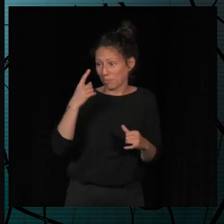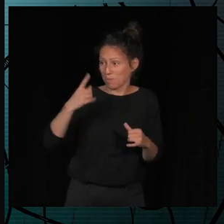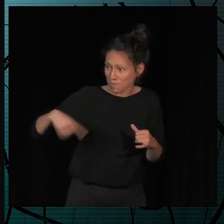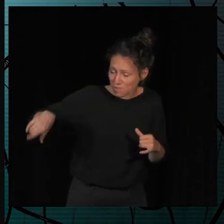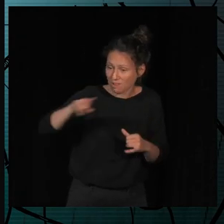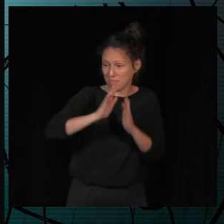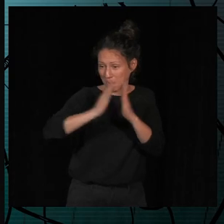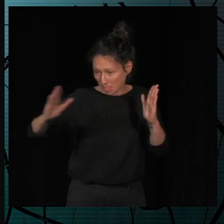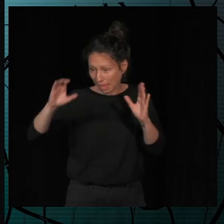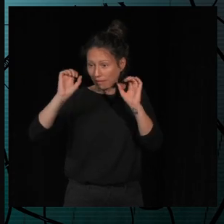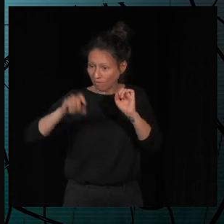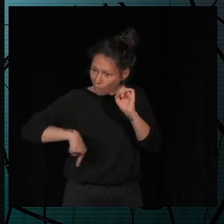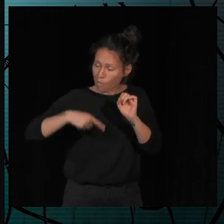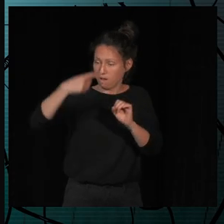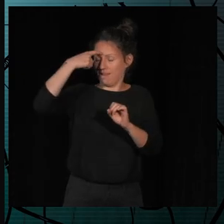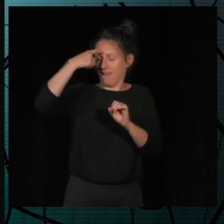et de